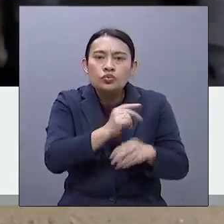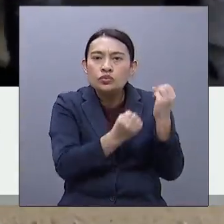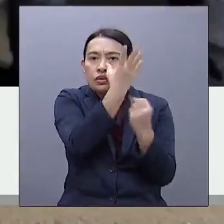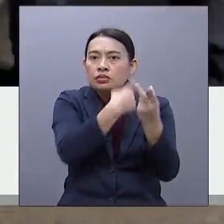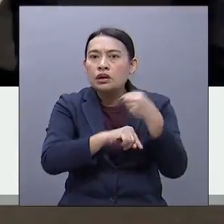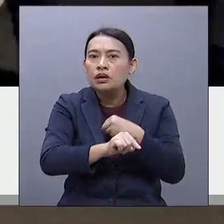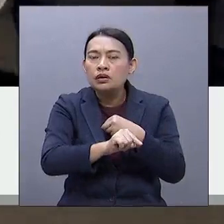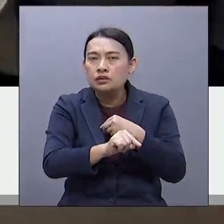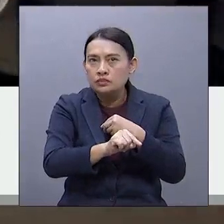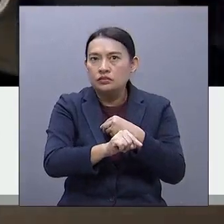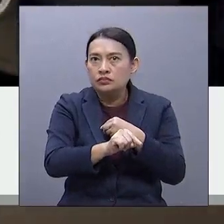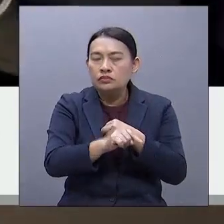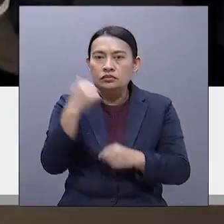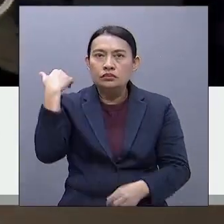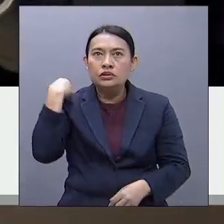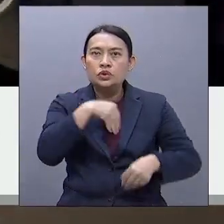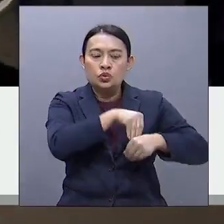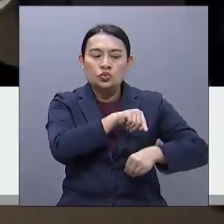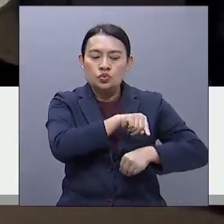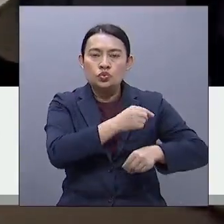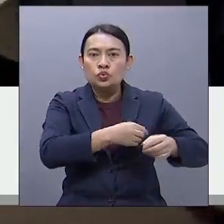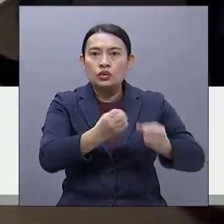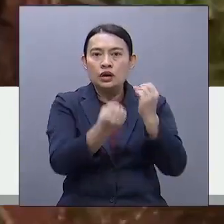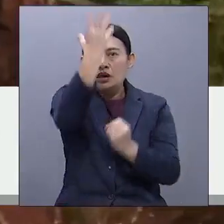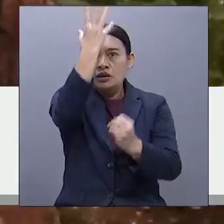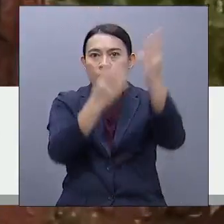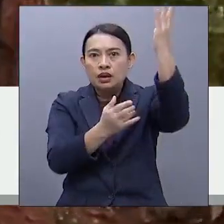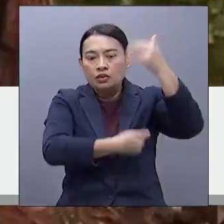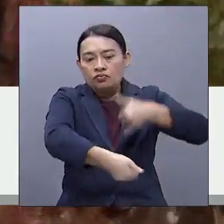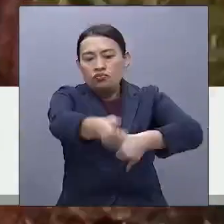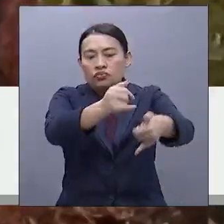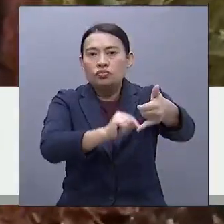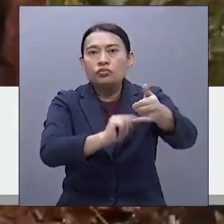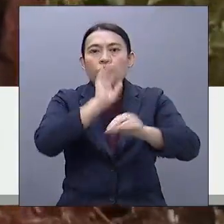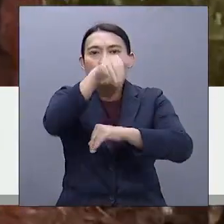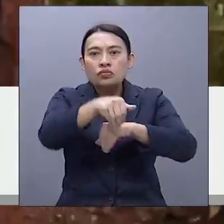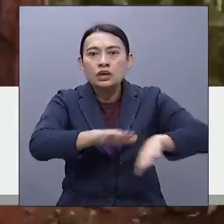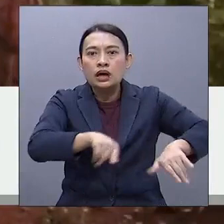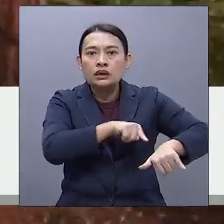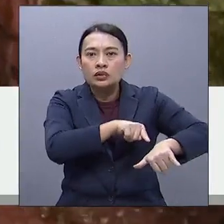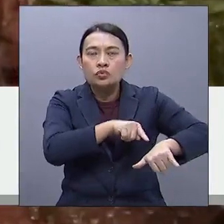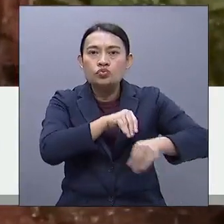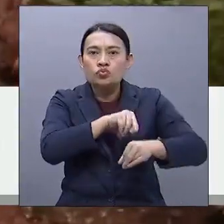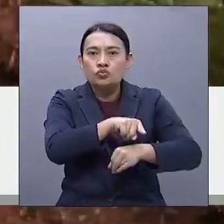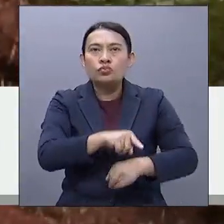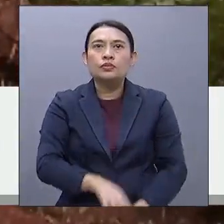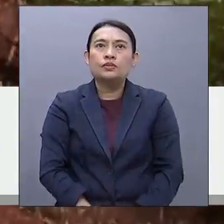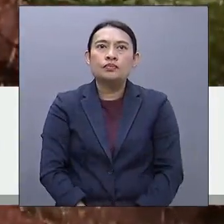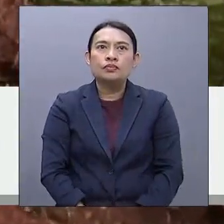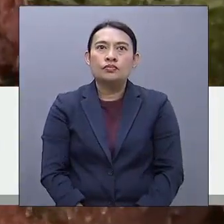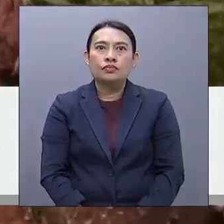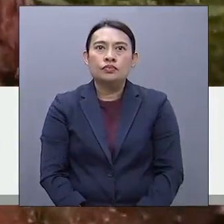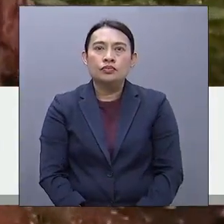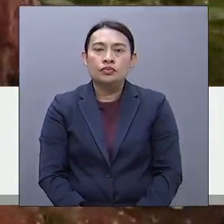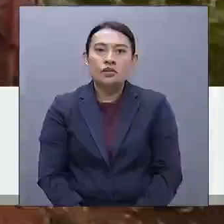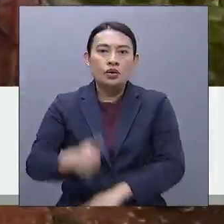หลังอุทยานยังไม่ยอมกลับเข้าป่าเพราะมีช้างเด็กอยู่ด้วยนะคะนายพศวัตรโชติวัตพงษ์ชั